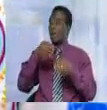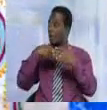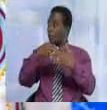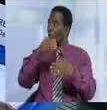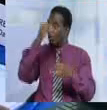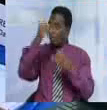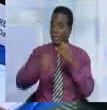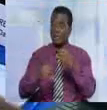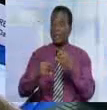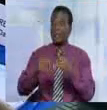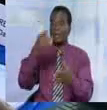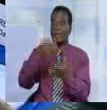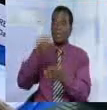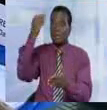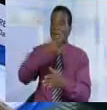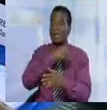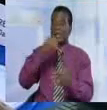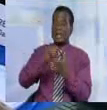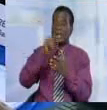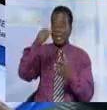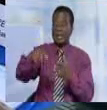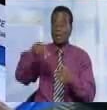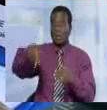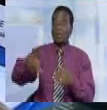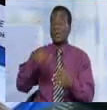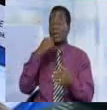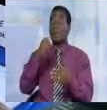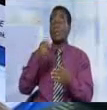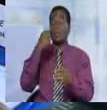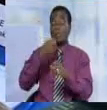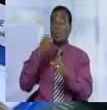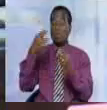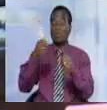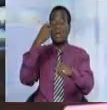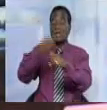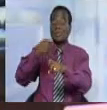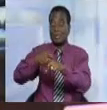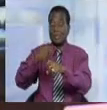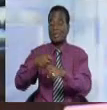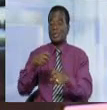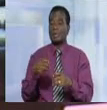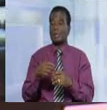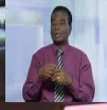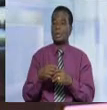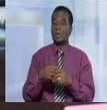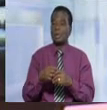financement. C'est parfois à ce stade que l'on note les difficultés de gestion des contrats et des décaissements.